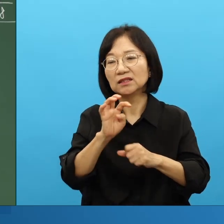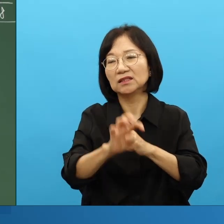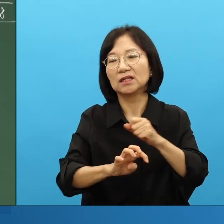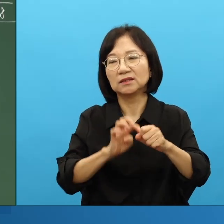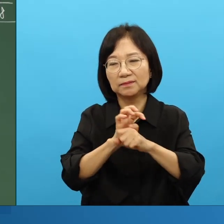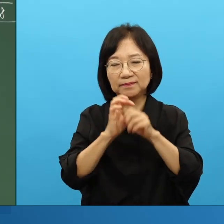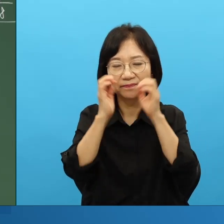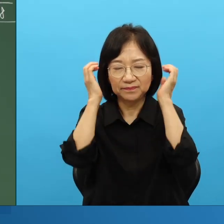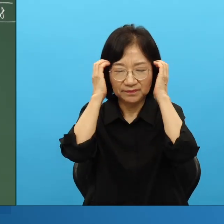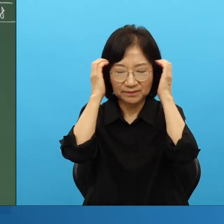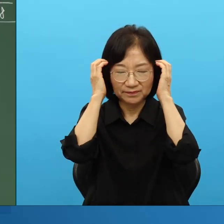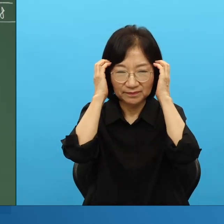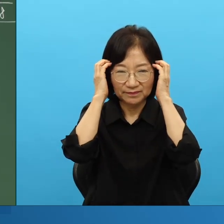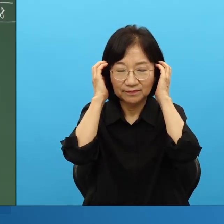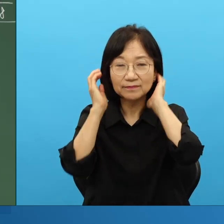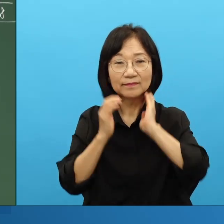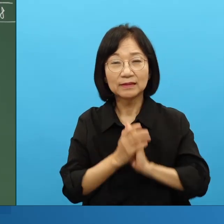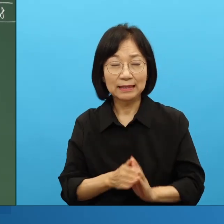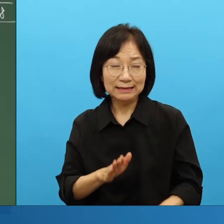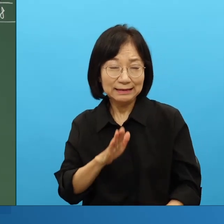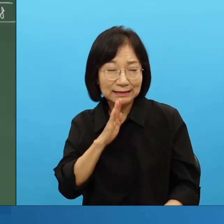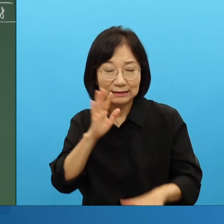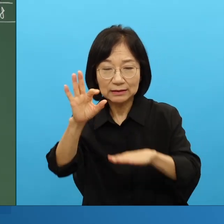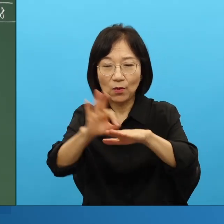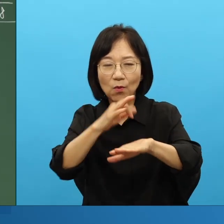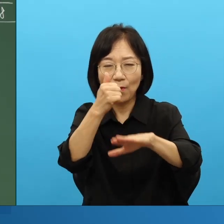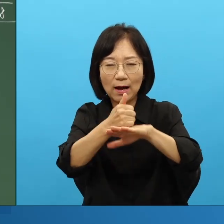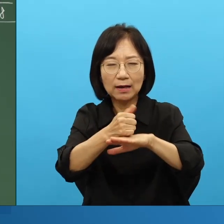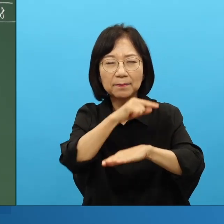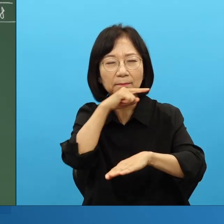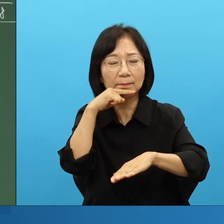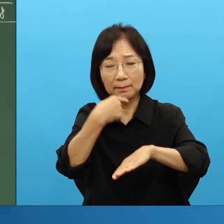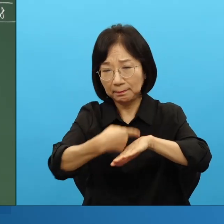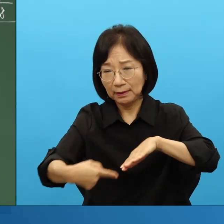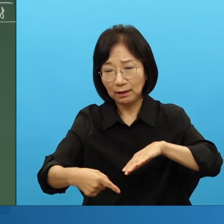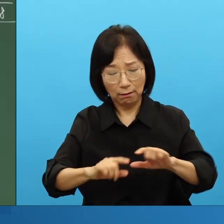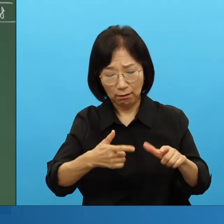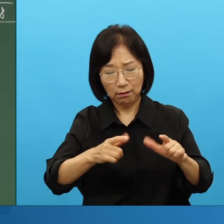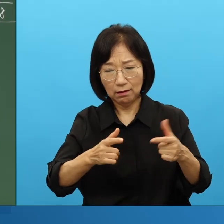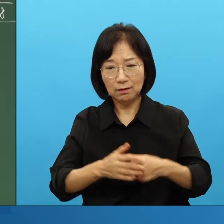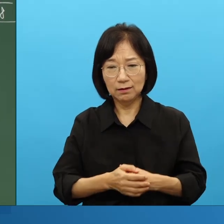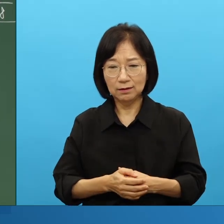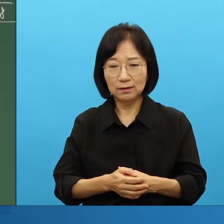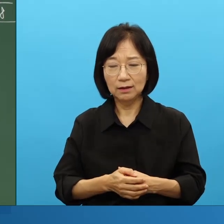진짜 왕손도 아니고 저 공주의 양자라는 것을 누구나 다 알게 된 겁니다.